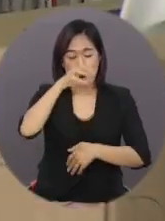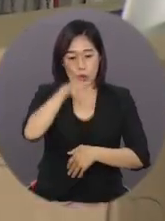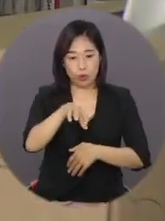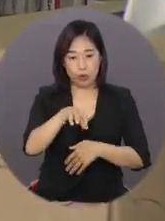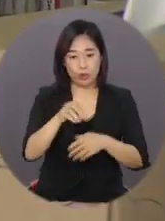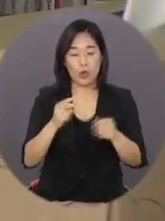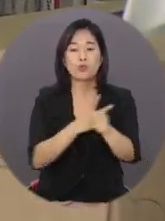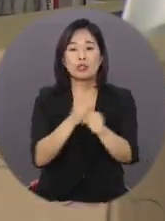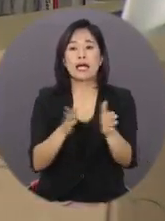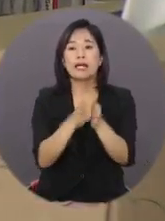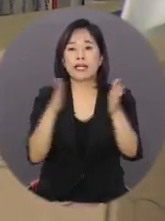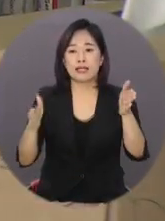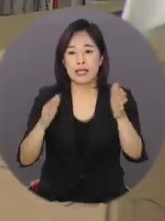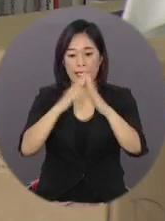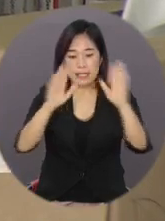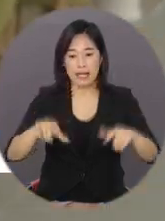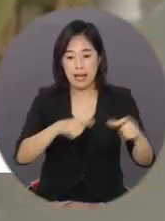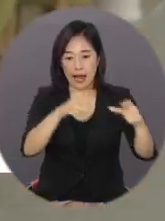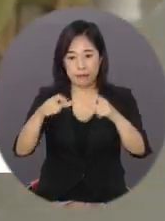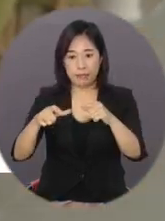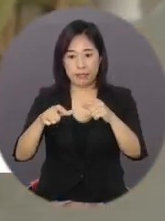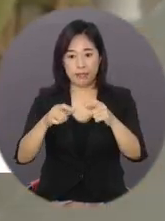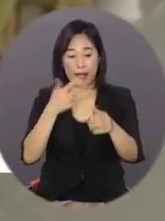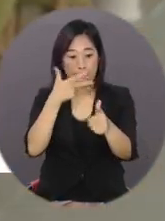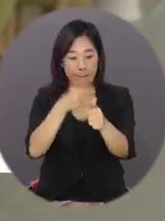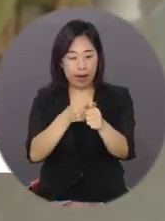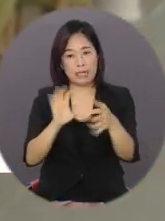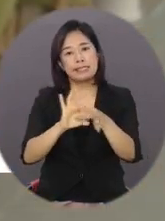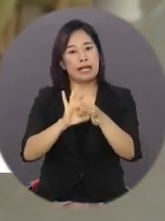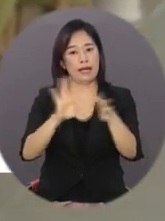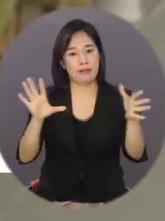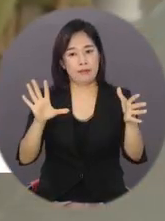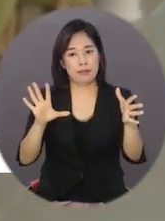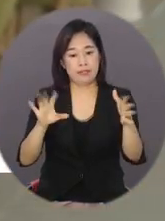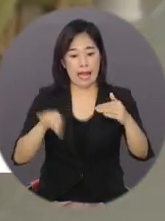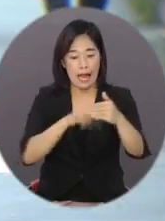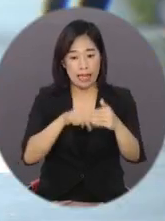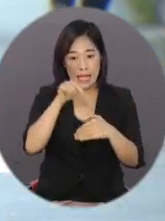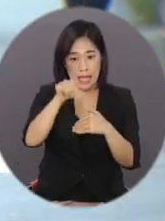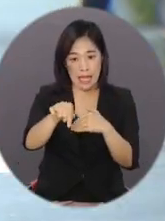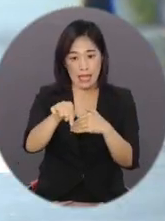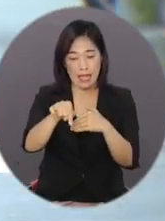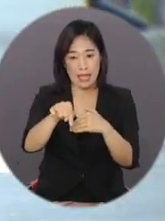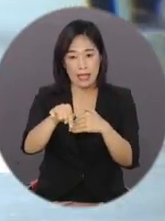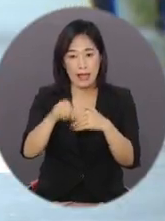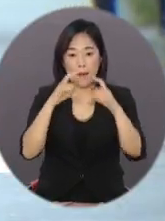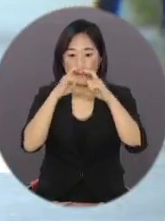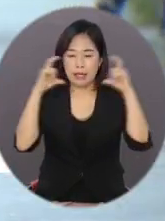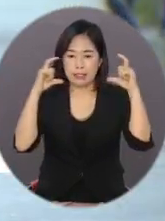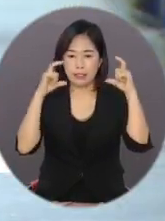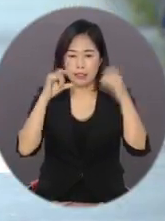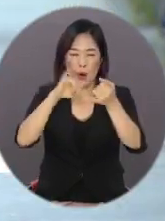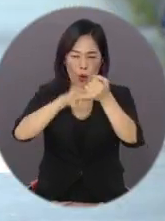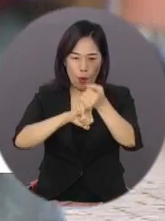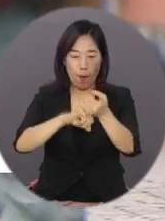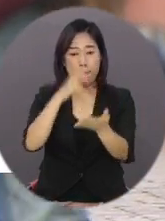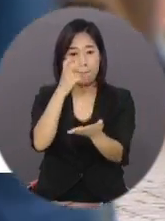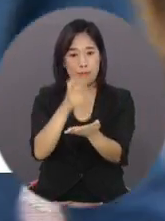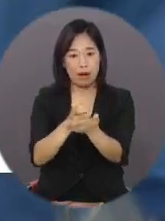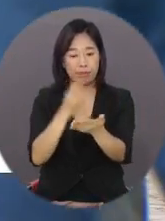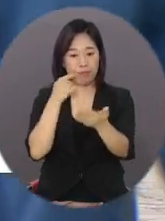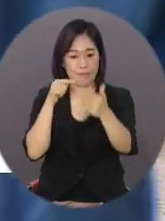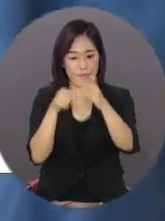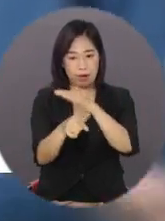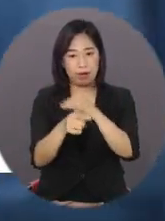연장했습니다. 전라남도도 백신 접종 여부와 상관없이 실내는 물론 실외에서도 마스크 착용을 의무화하는